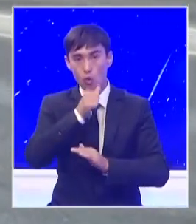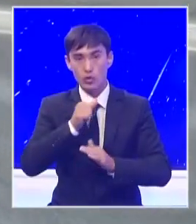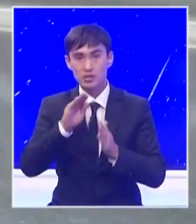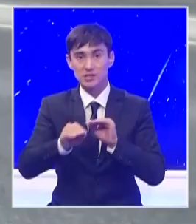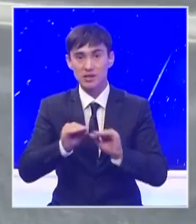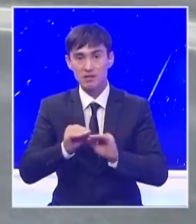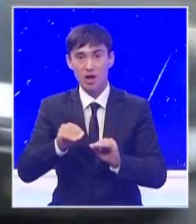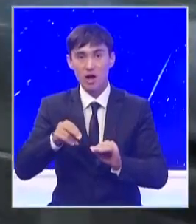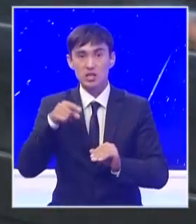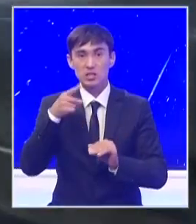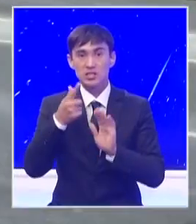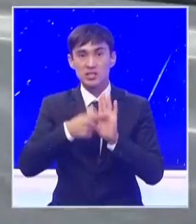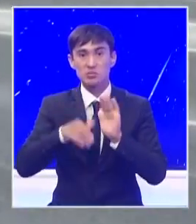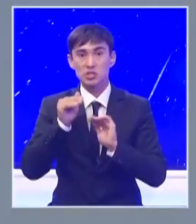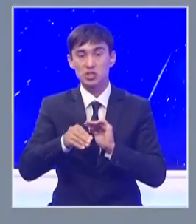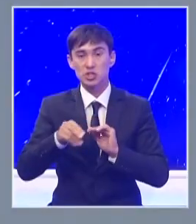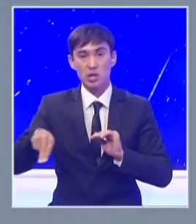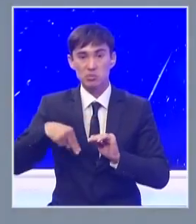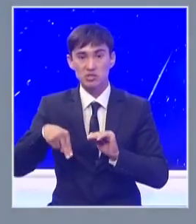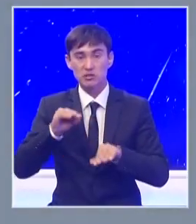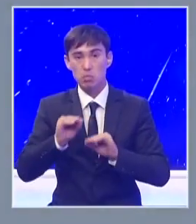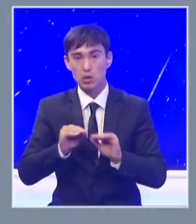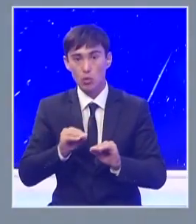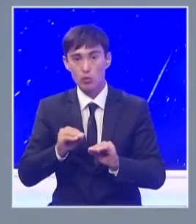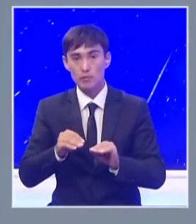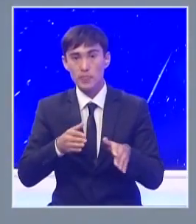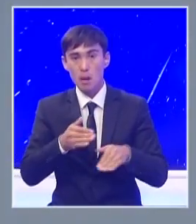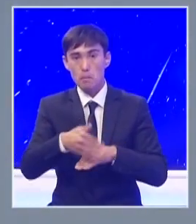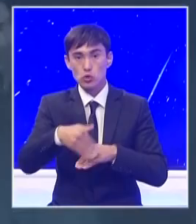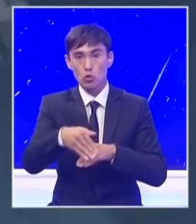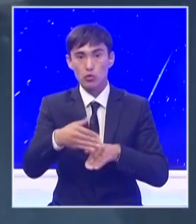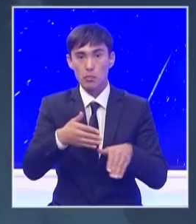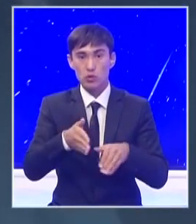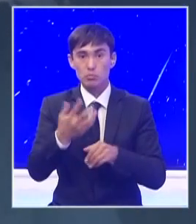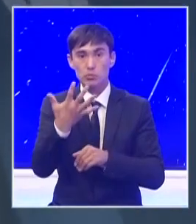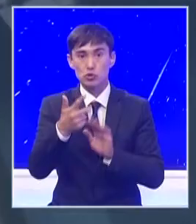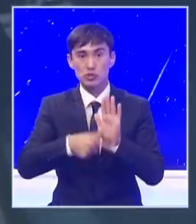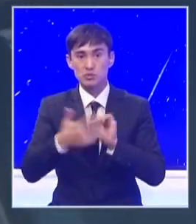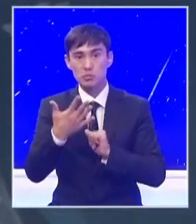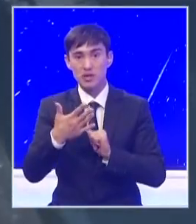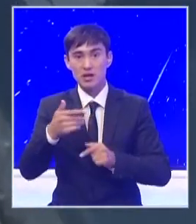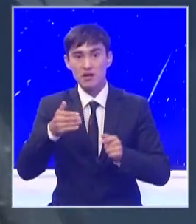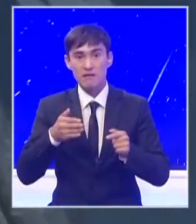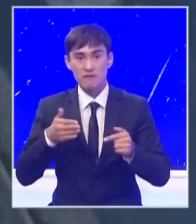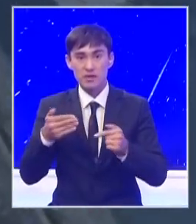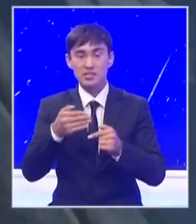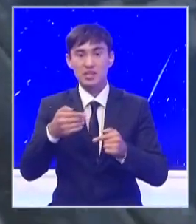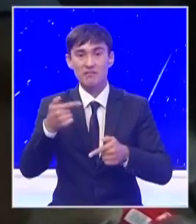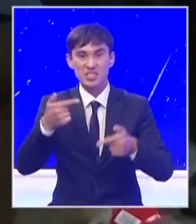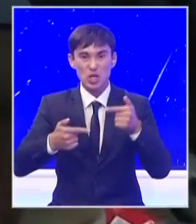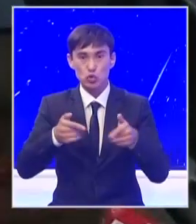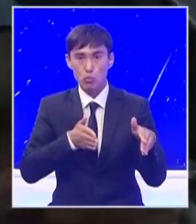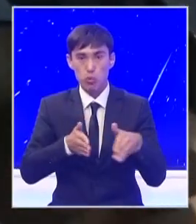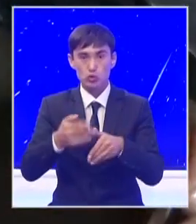тысяч административных протоколов. Из них на пешеходных переходах 575, за выезд на встречную полосу 31, за езду